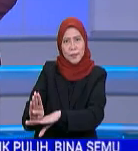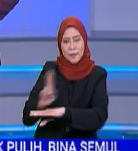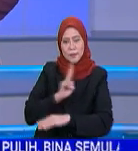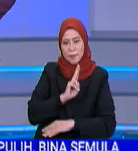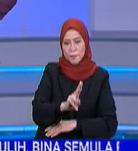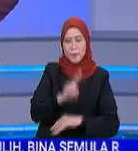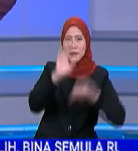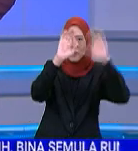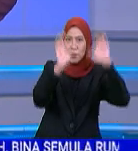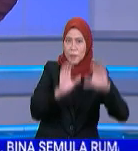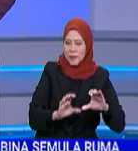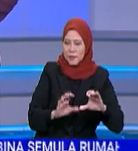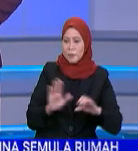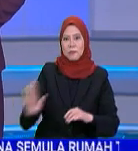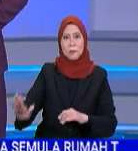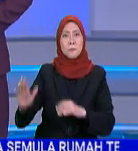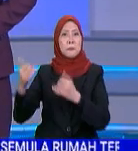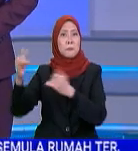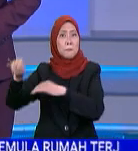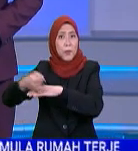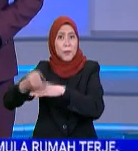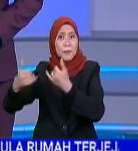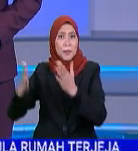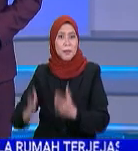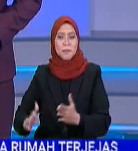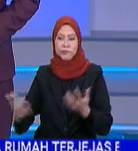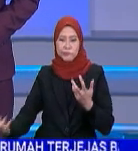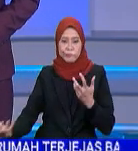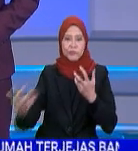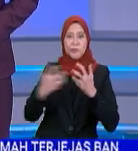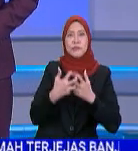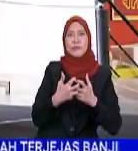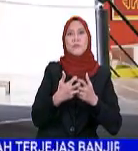cuaca memudahkan mereka beraksi di Liga Malaysia.